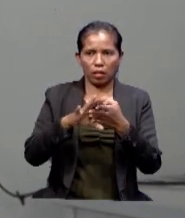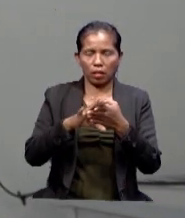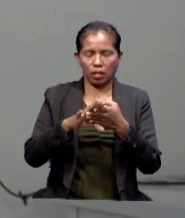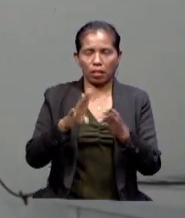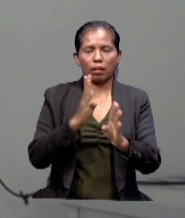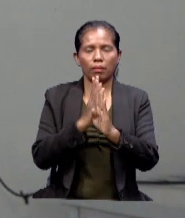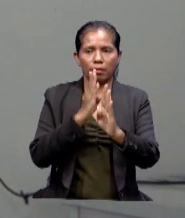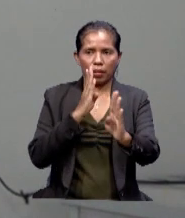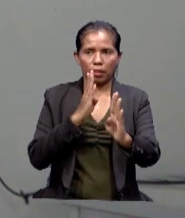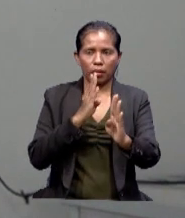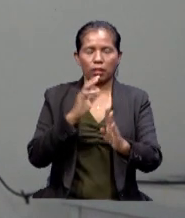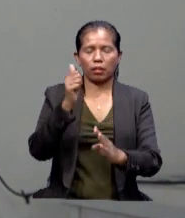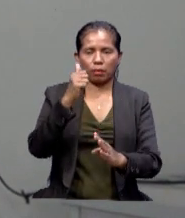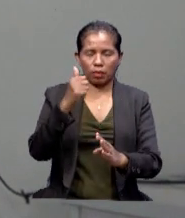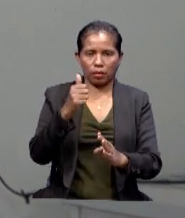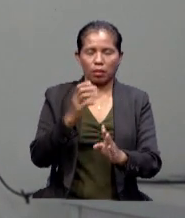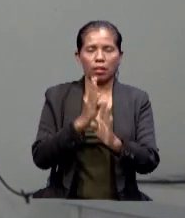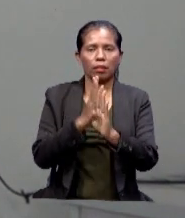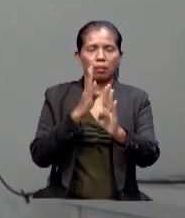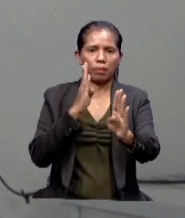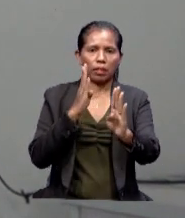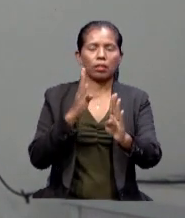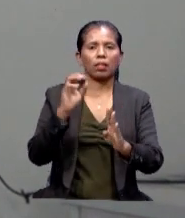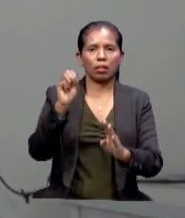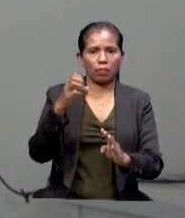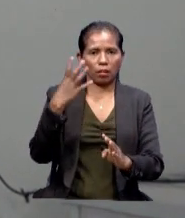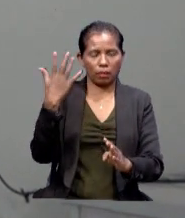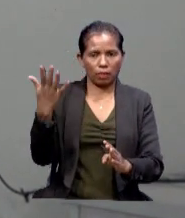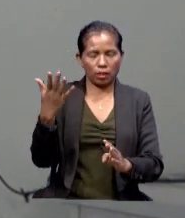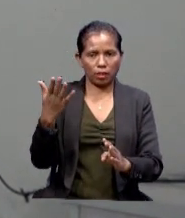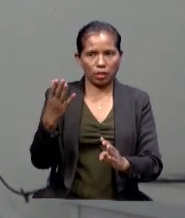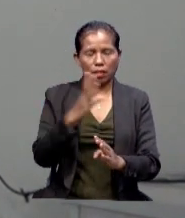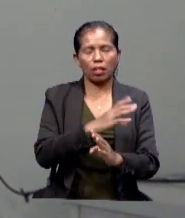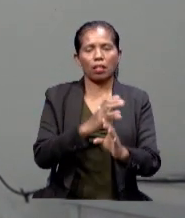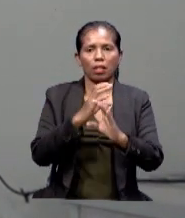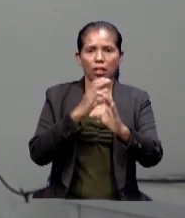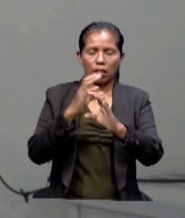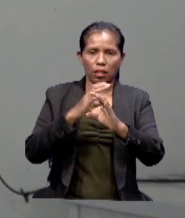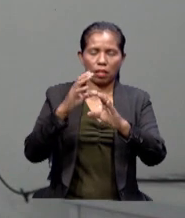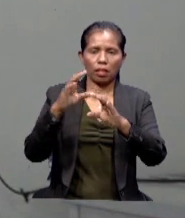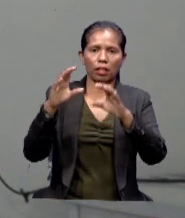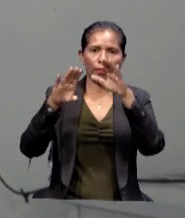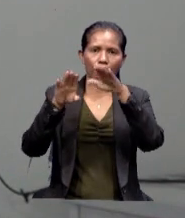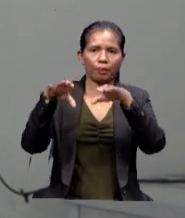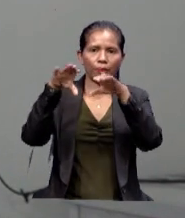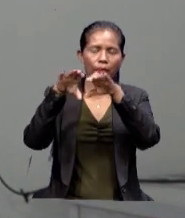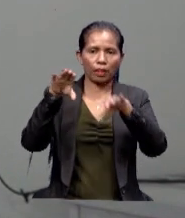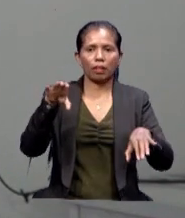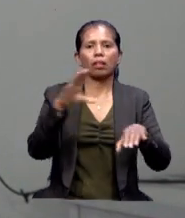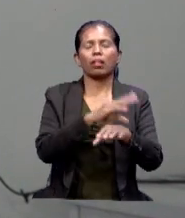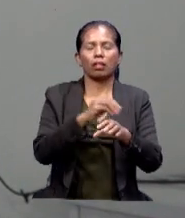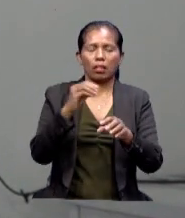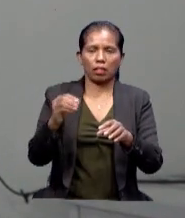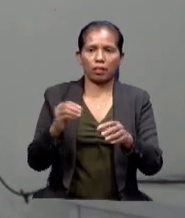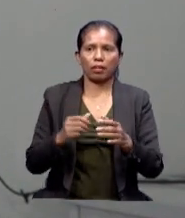microlet $10 bis $15 angguna $15 o trek $15